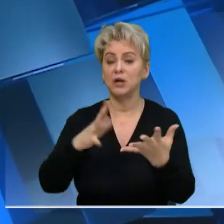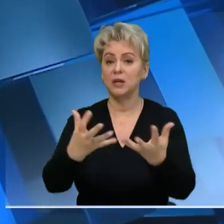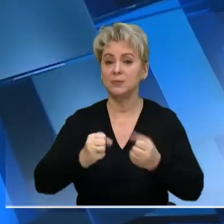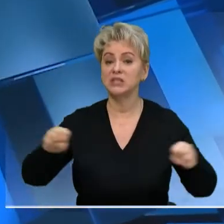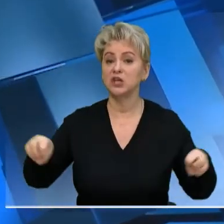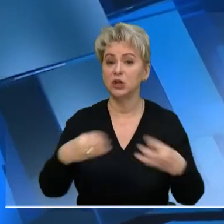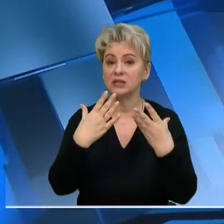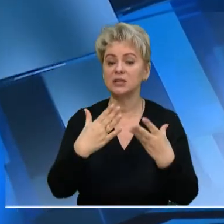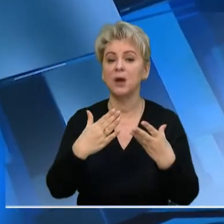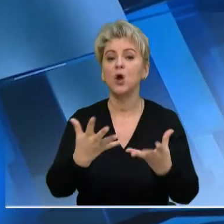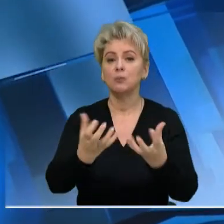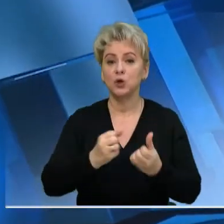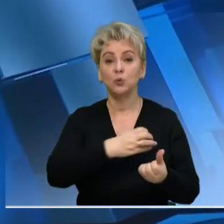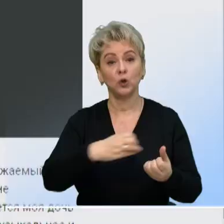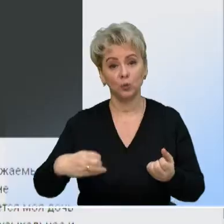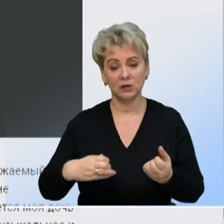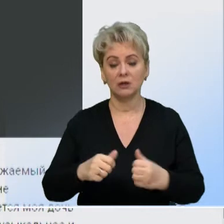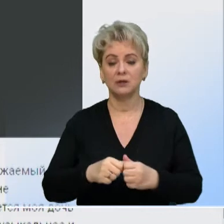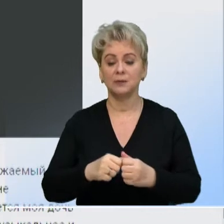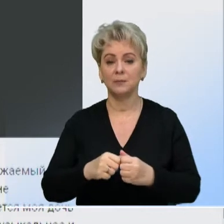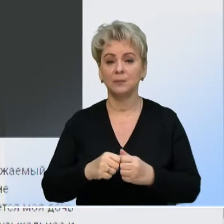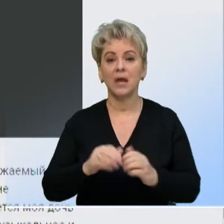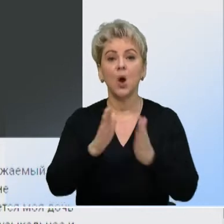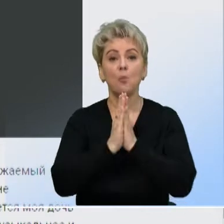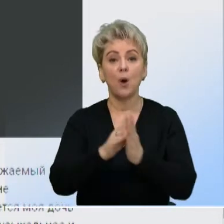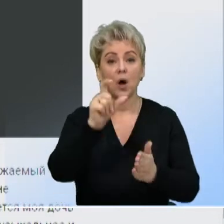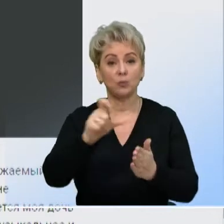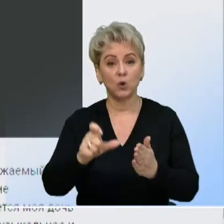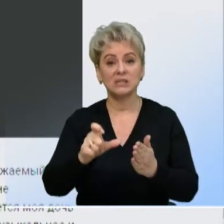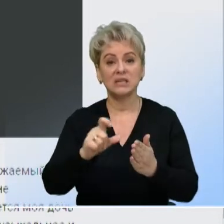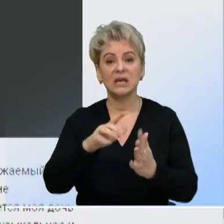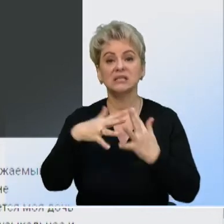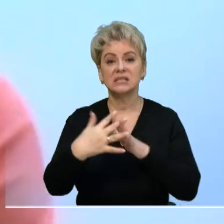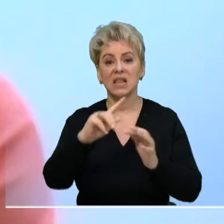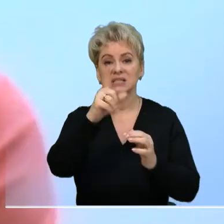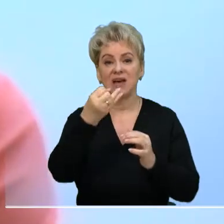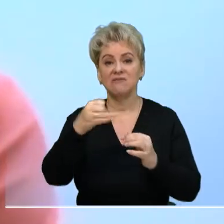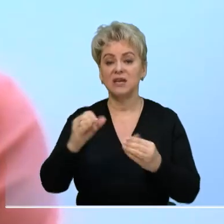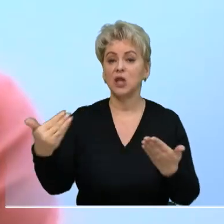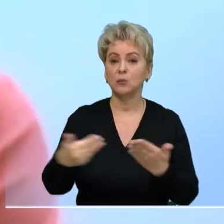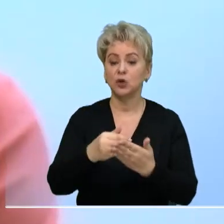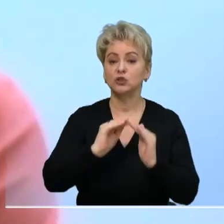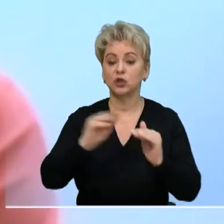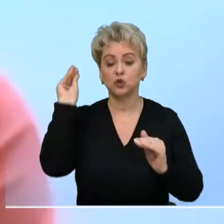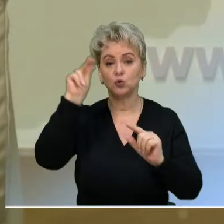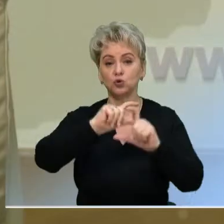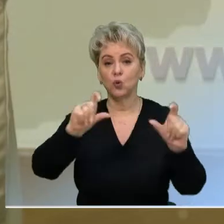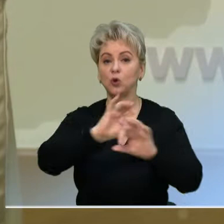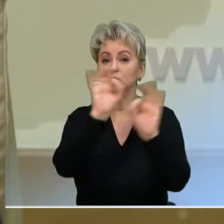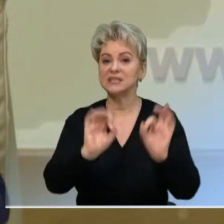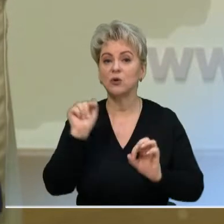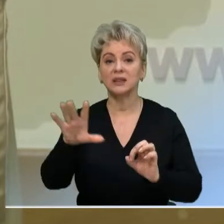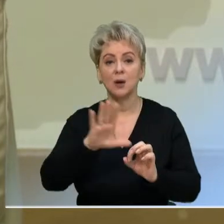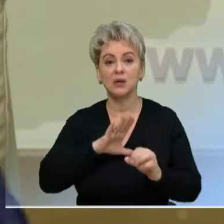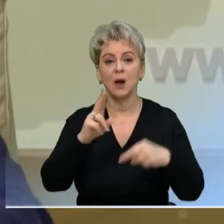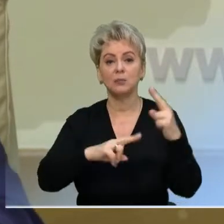на интерактивном приеме губернатора. По просьбе жительницы села Заветное обновят детскую школу искусств. Она была